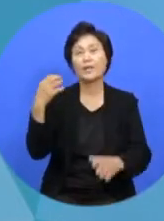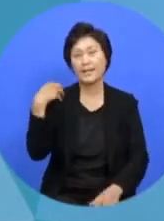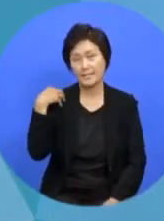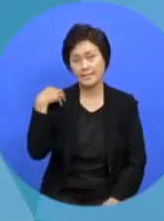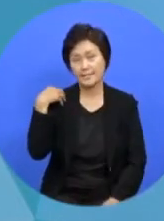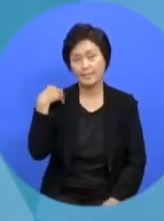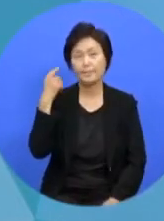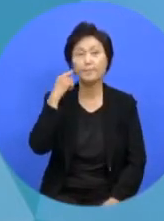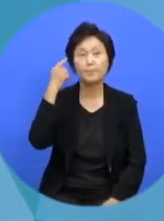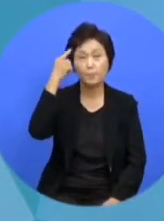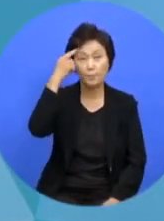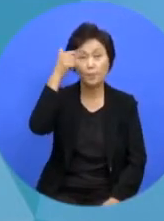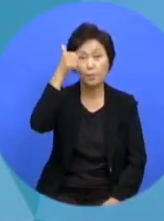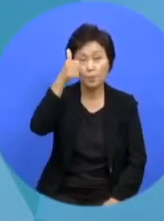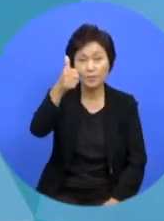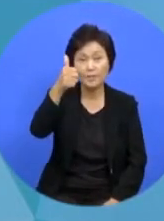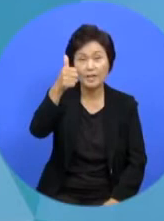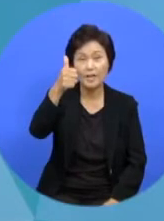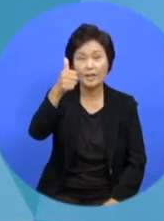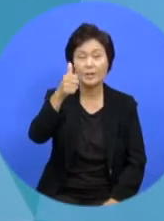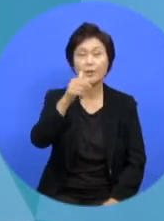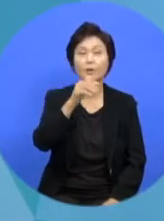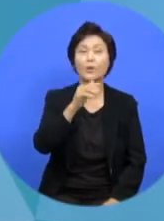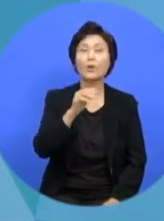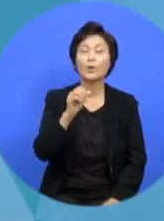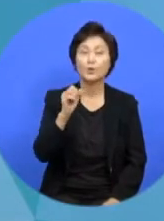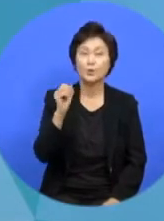Heart 크리스찬 스쿨을 설립을 했는데 네.